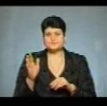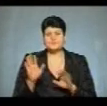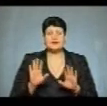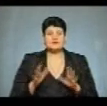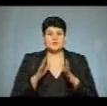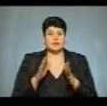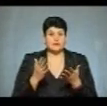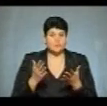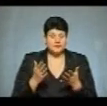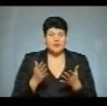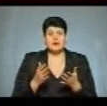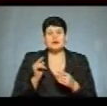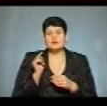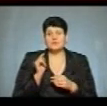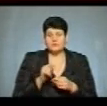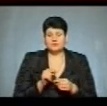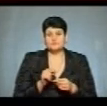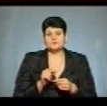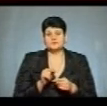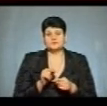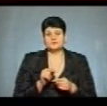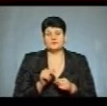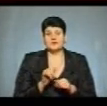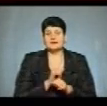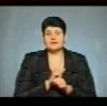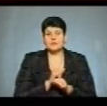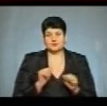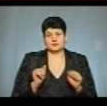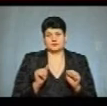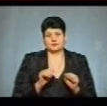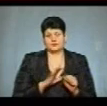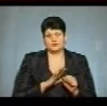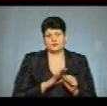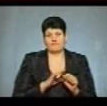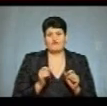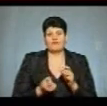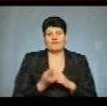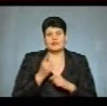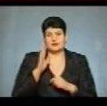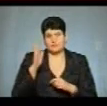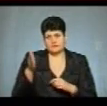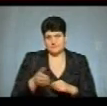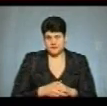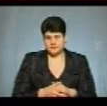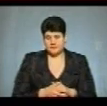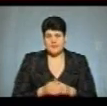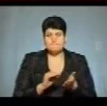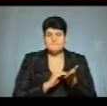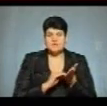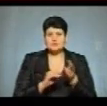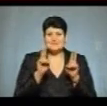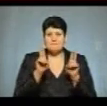надзвичайних подій, і тим самим якби унеможливлює їх виникнення в подальшому. Прописуються